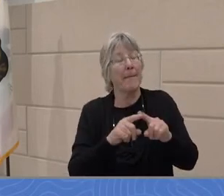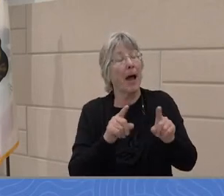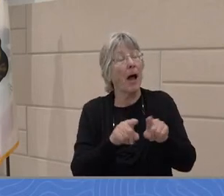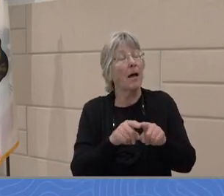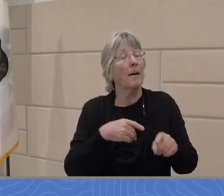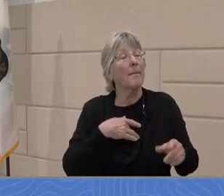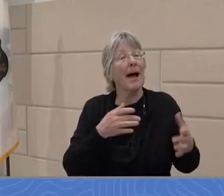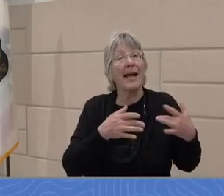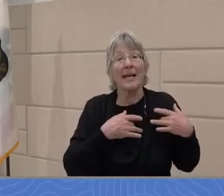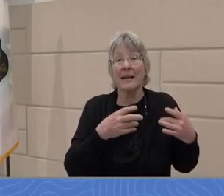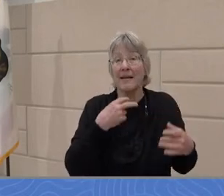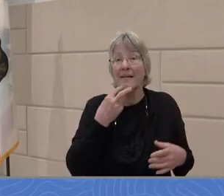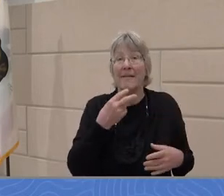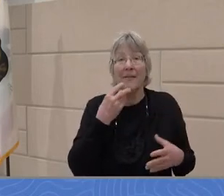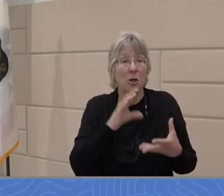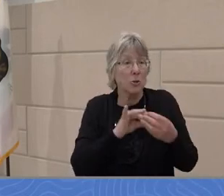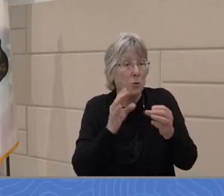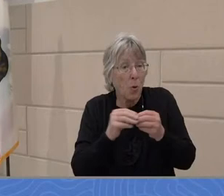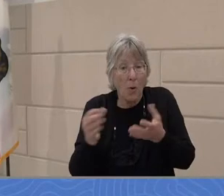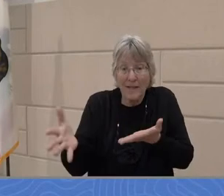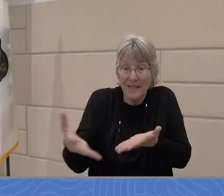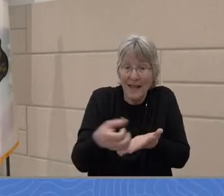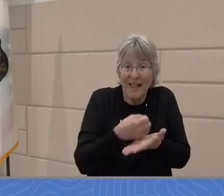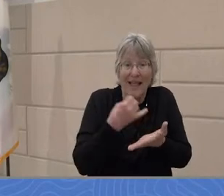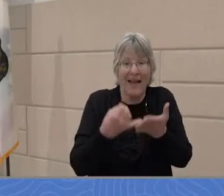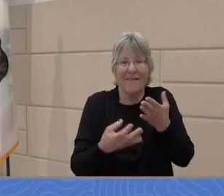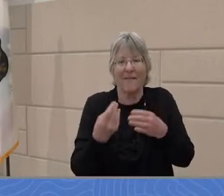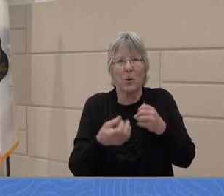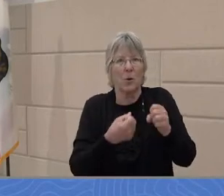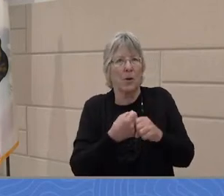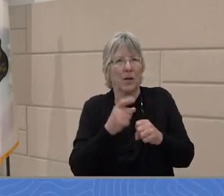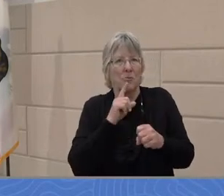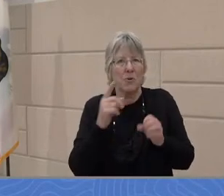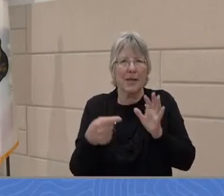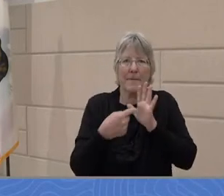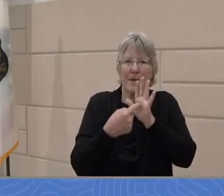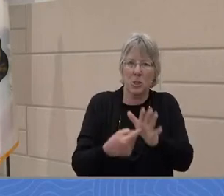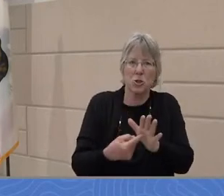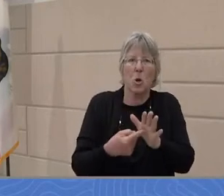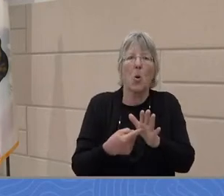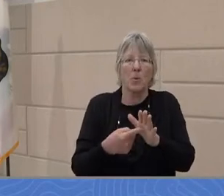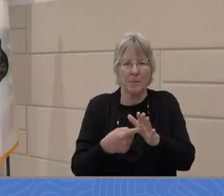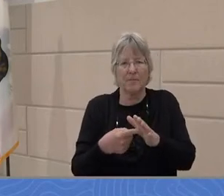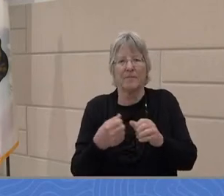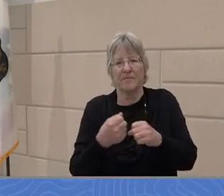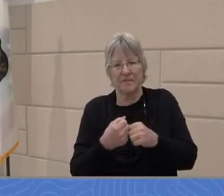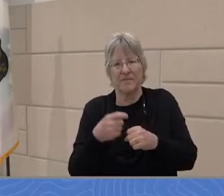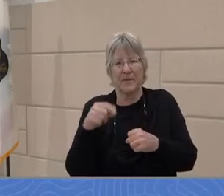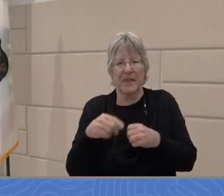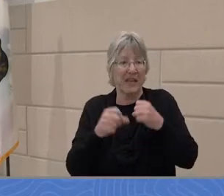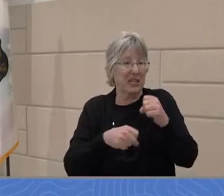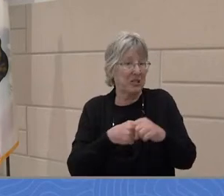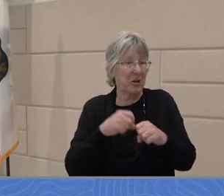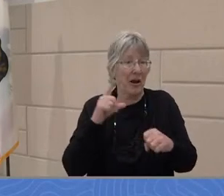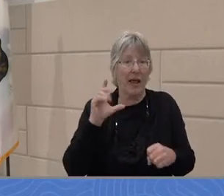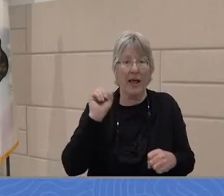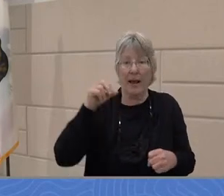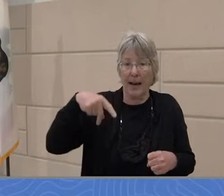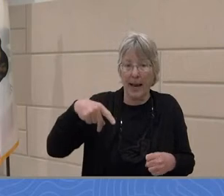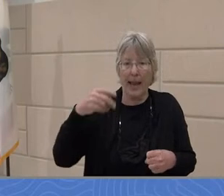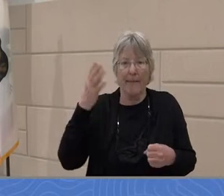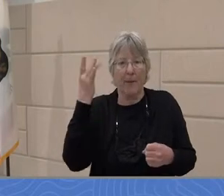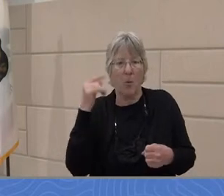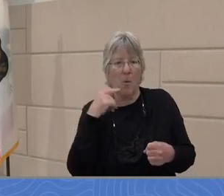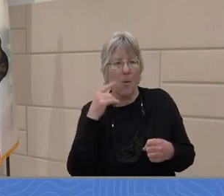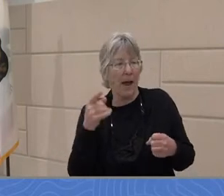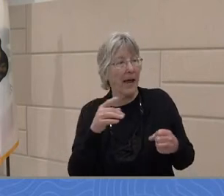ភាគច្រើនក្តីបារម្ភរបស់ខ្ញុំក្នុងរយៈពេលដែលយើងបានធ្វើកិច្ចការ3ឆ្នាំកន្លងមកនេះ